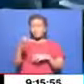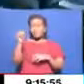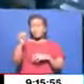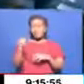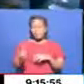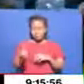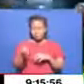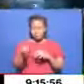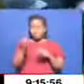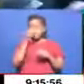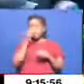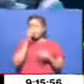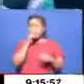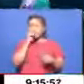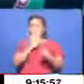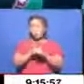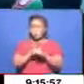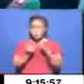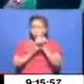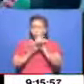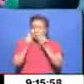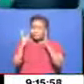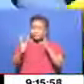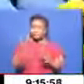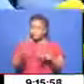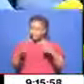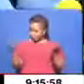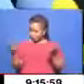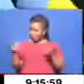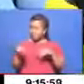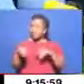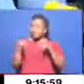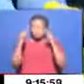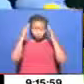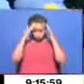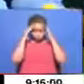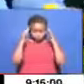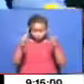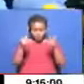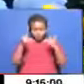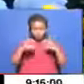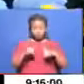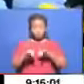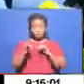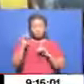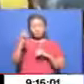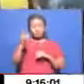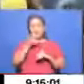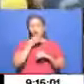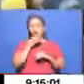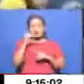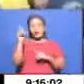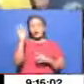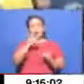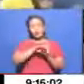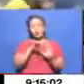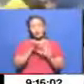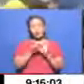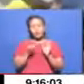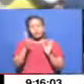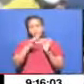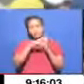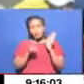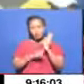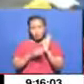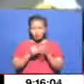Deputy President assured his supporters that he would be keen to implement the one man, one vote, one shilling principle. Kwa hivyo